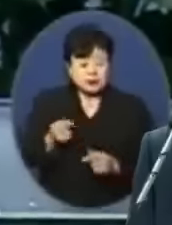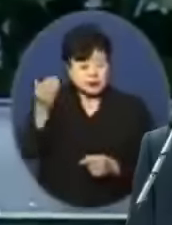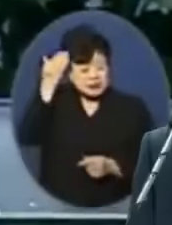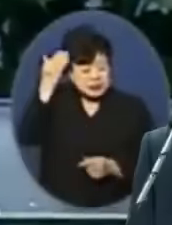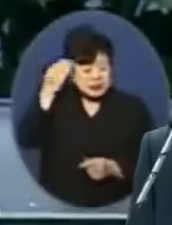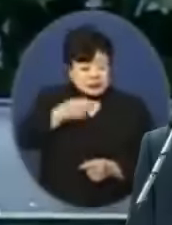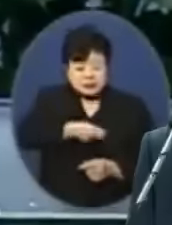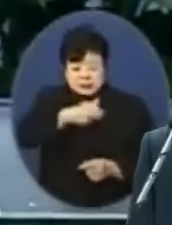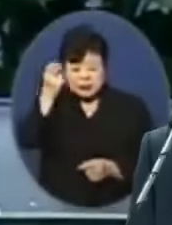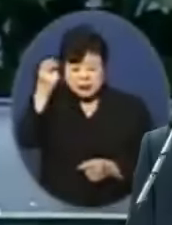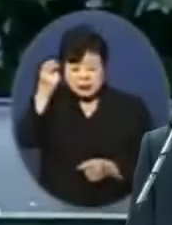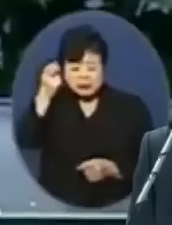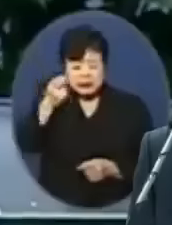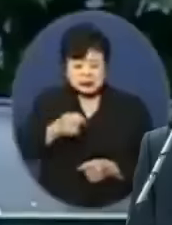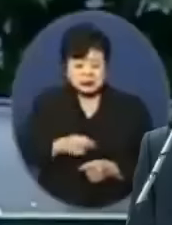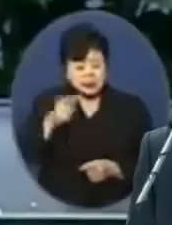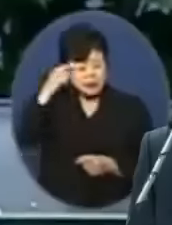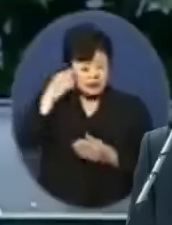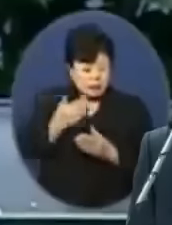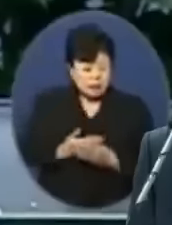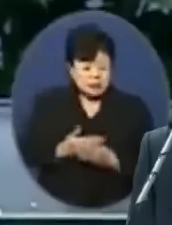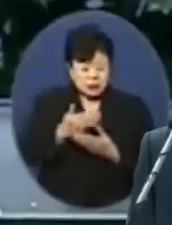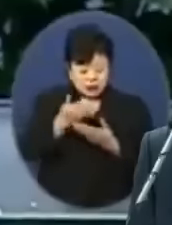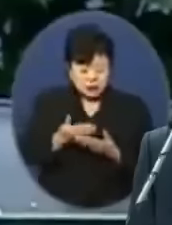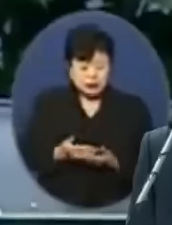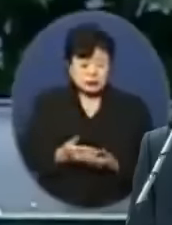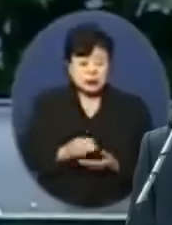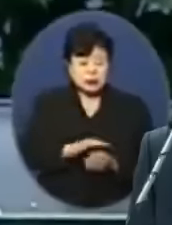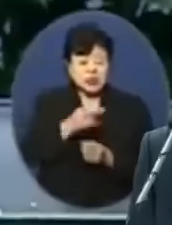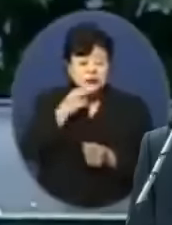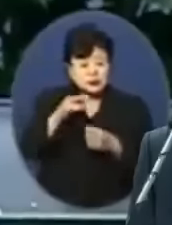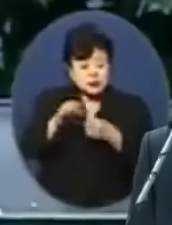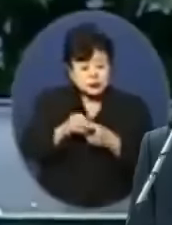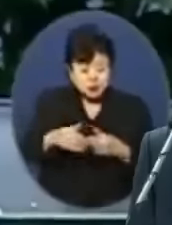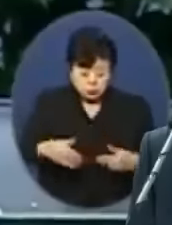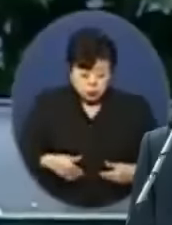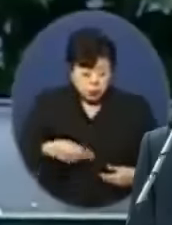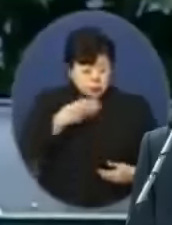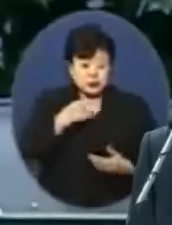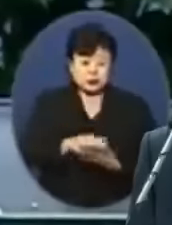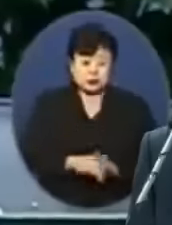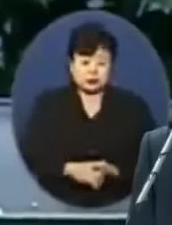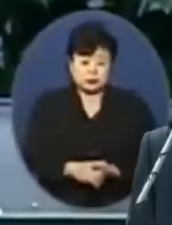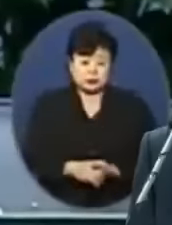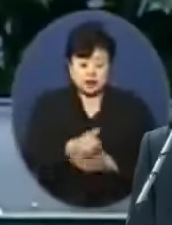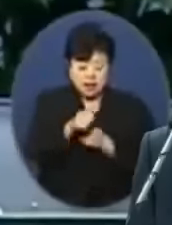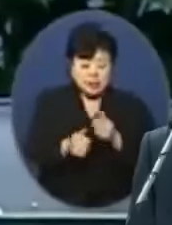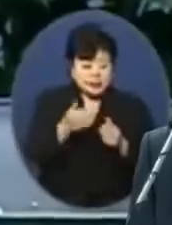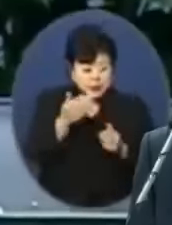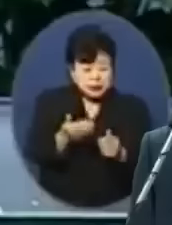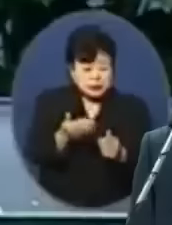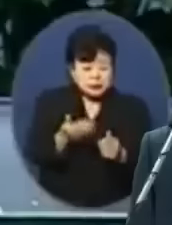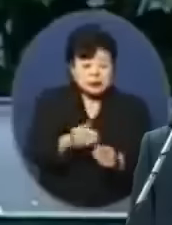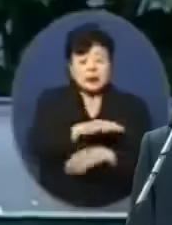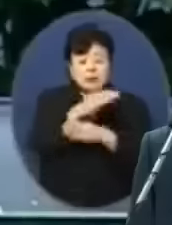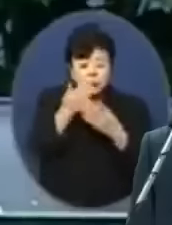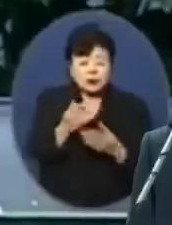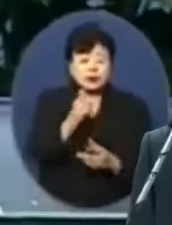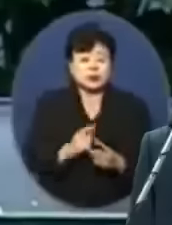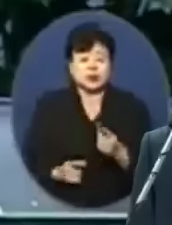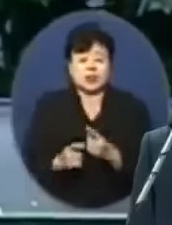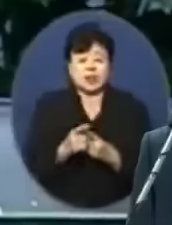지식과 학박사 학위를 다 가지고 있어도 사랑이 없으면 필요 없습니다. 하나님께서는 모든